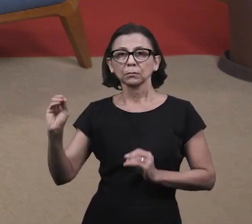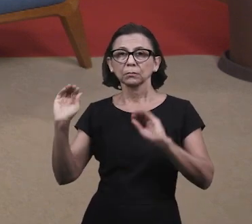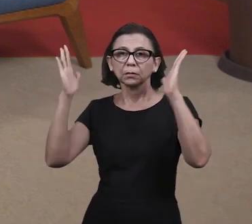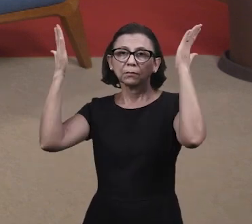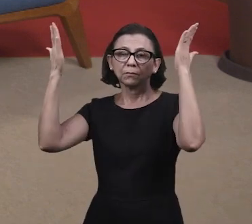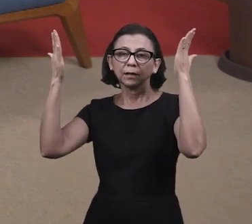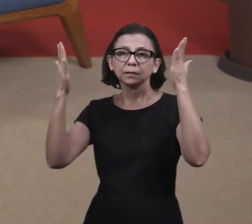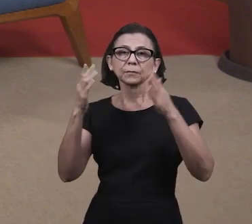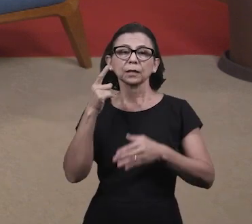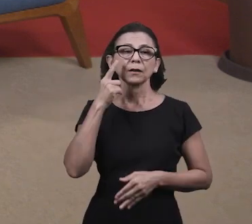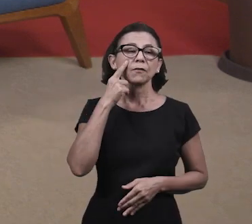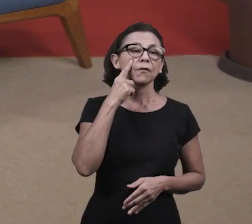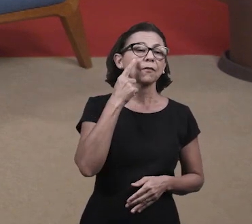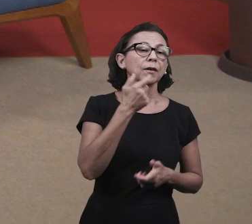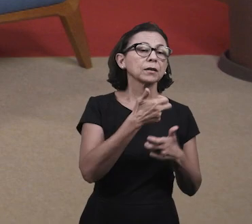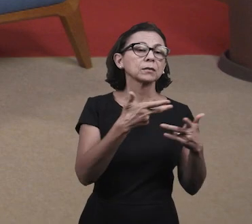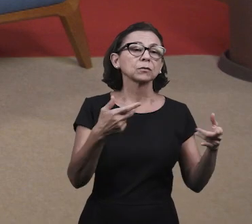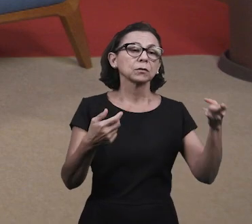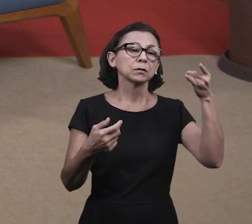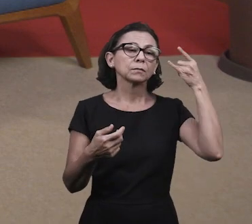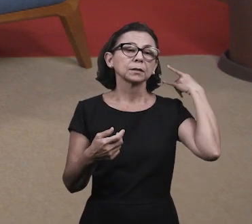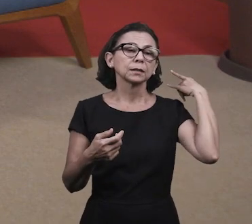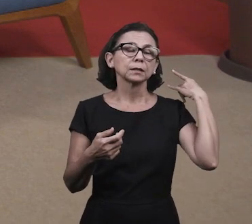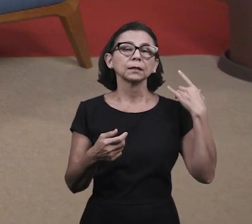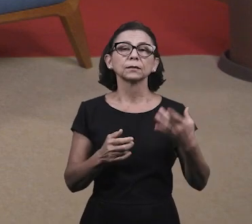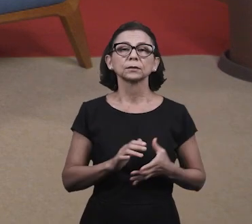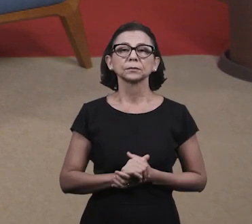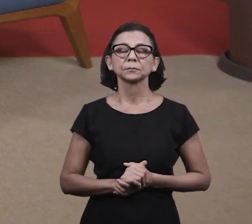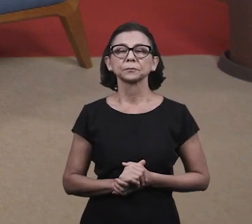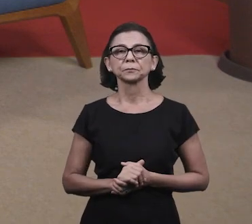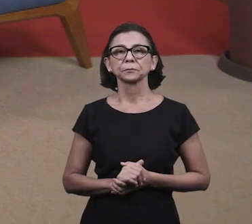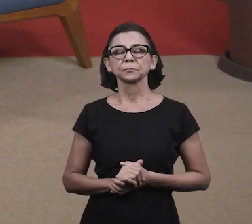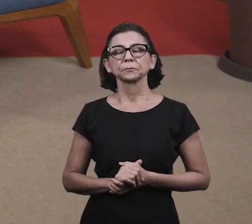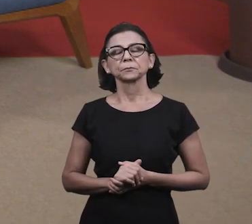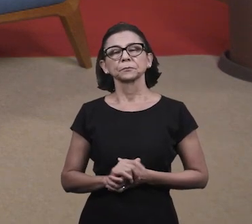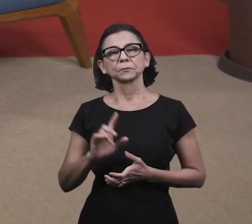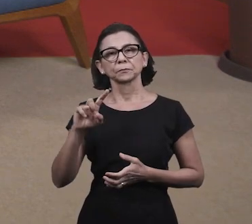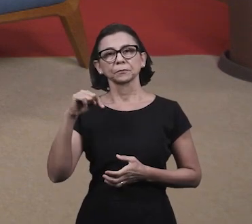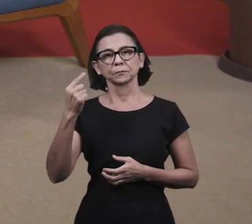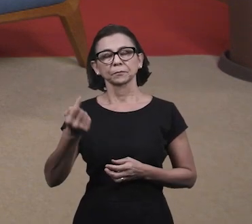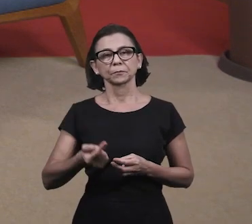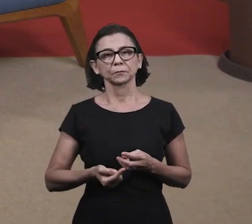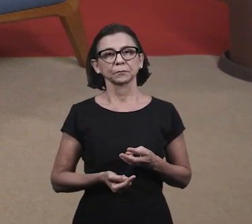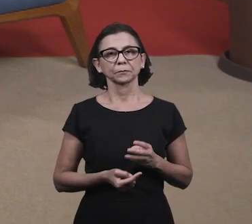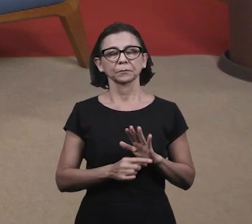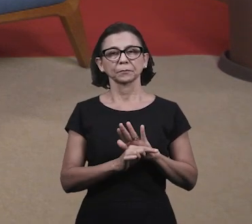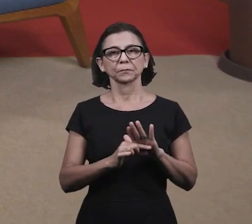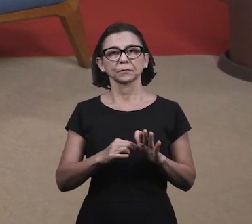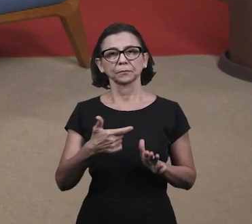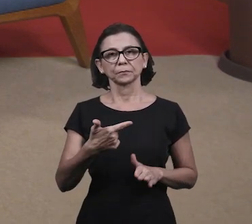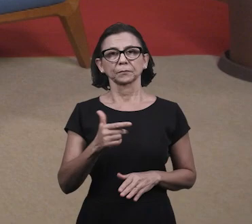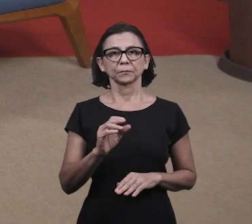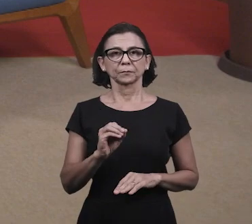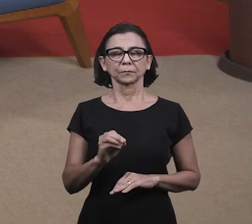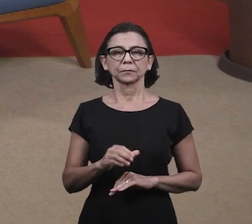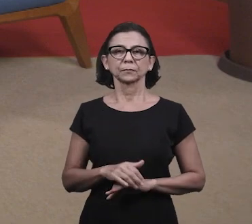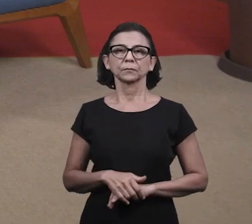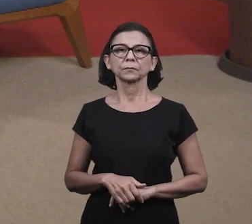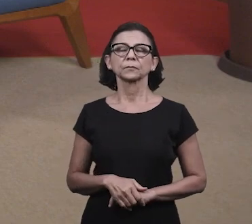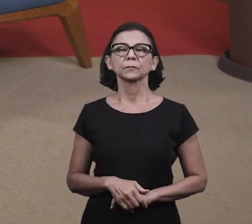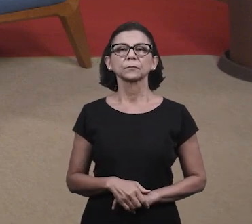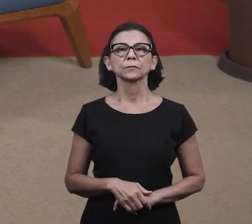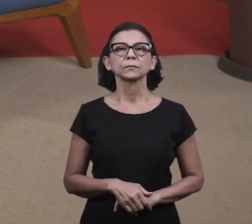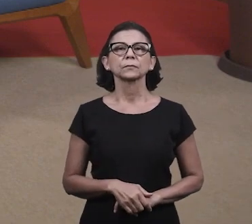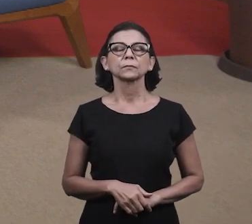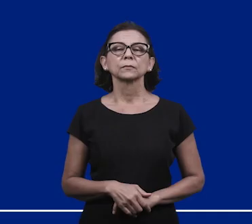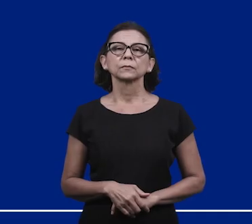bœuf. C'est le libre arbitre. Passons au prochain verset, verset 5,